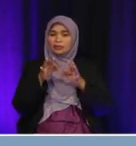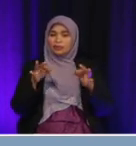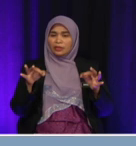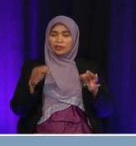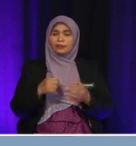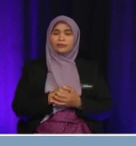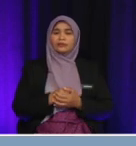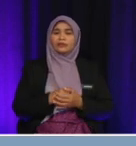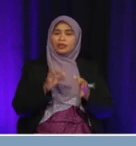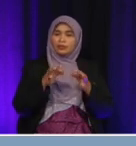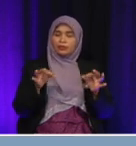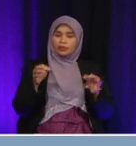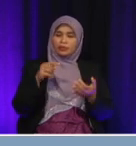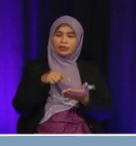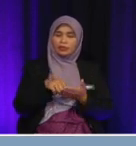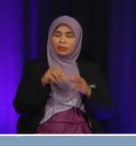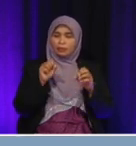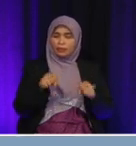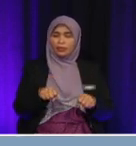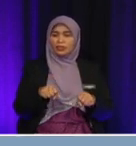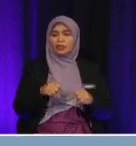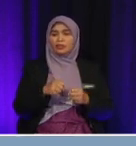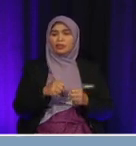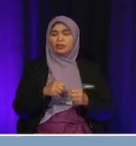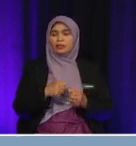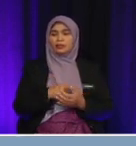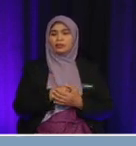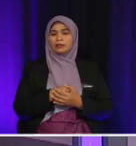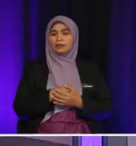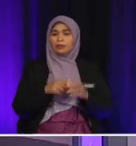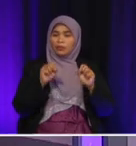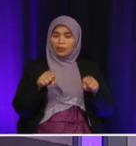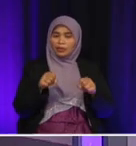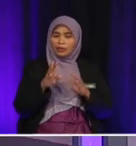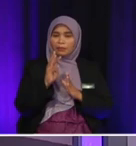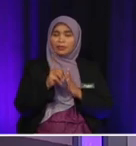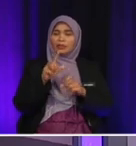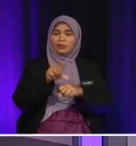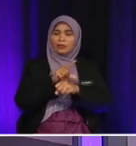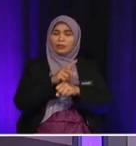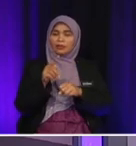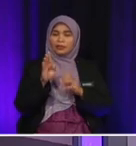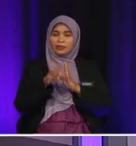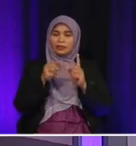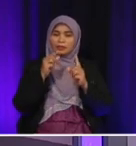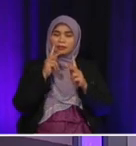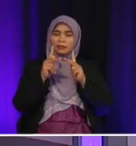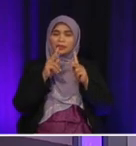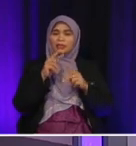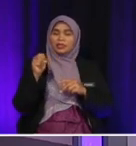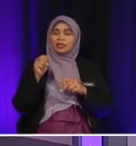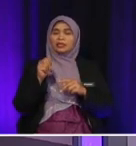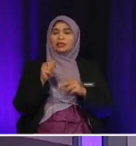ya huraian ini boleh antara isi dan huraian bolehlah menggunakan perkataan